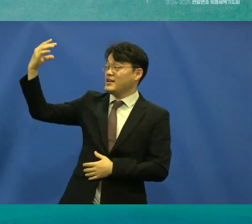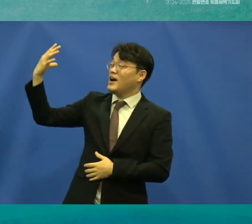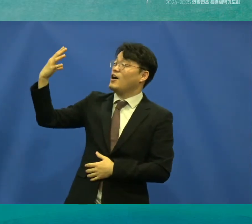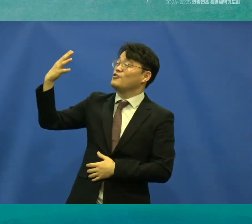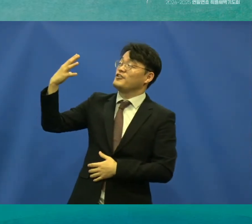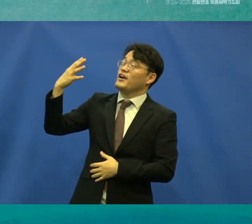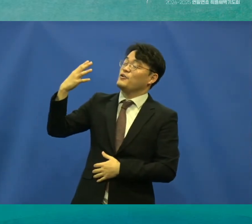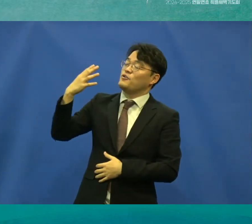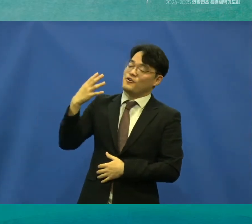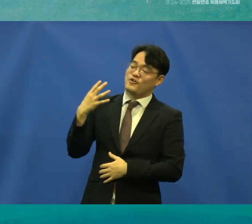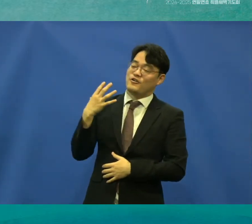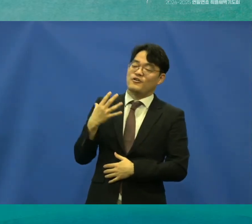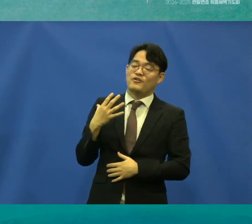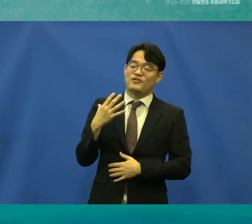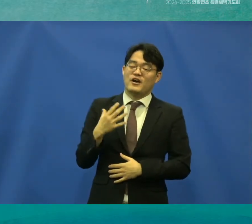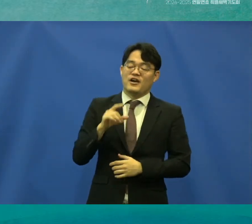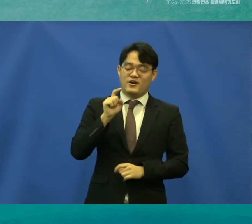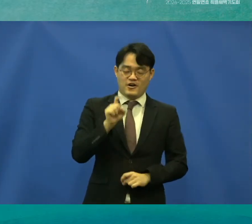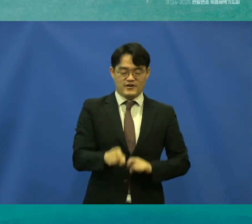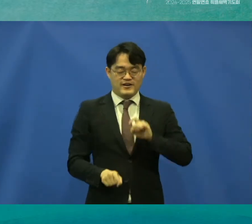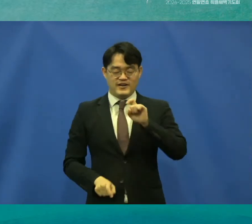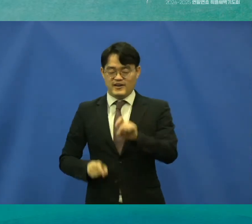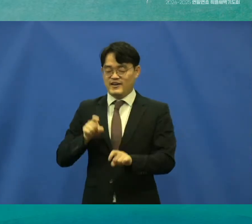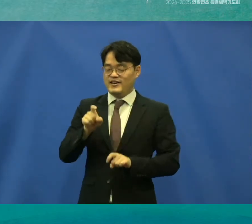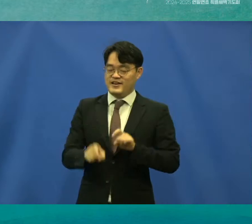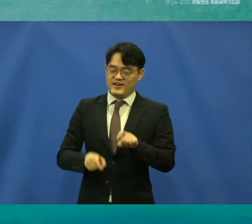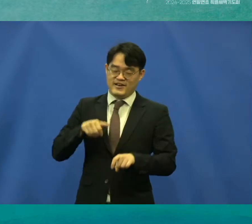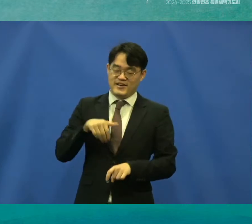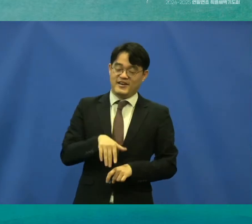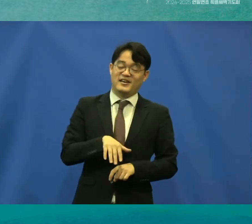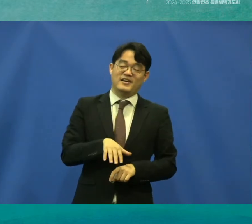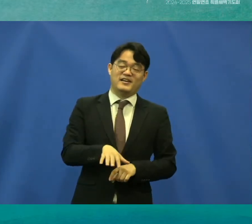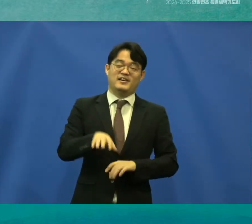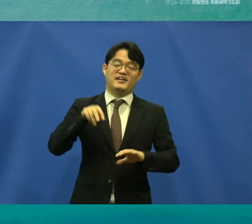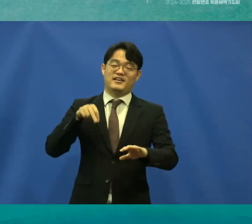이 가운데로 걸으리.